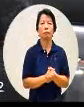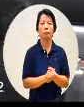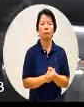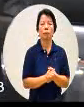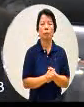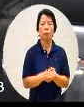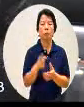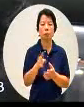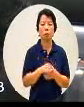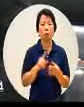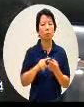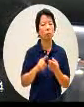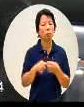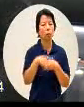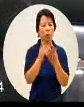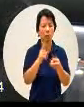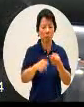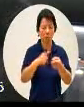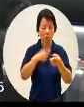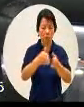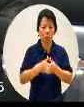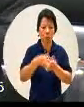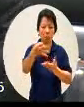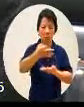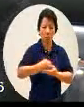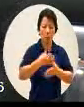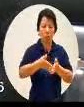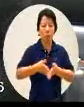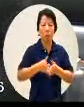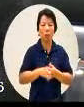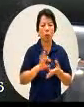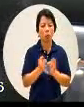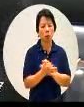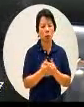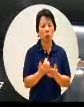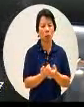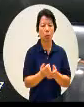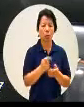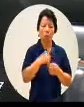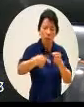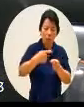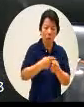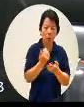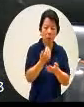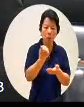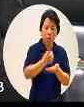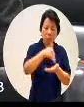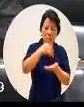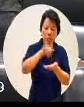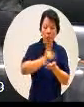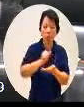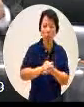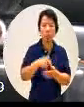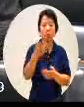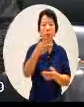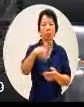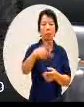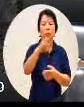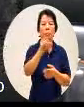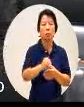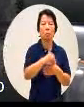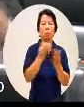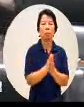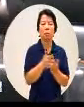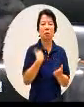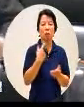這怎麼合理呢應該是你付錢給我們怎麼是我們付錢還有一年編七百多萬的預算給你們呢結果他拿了一些